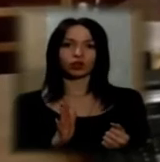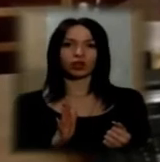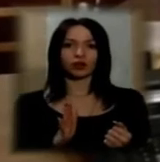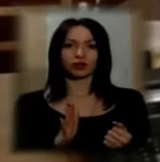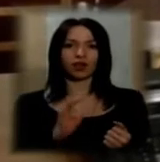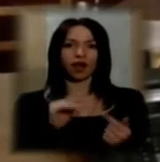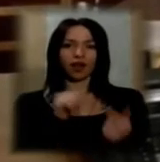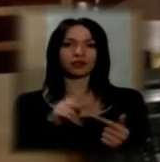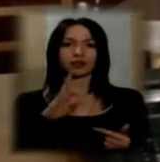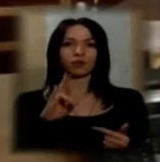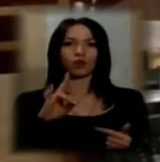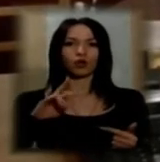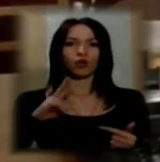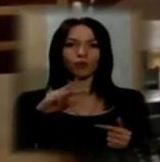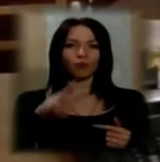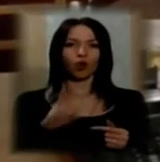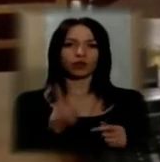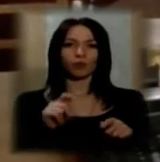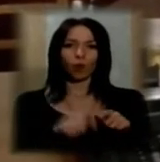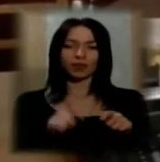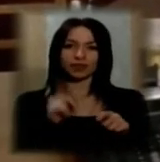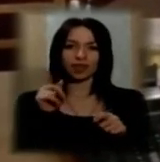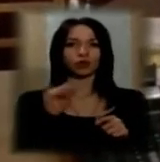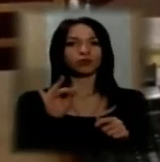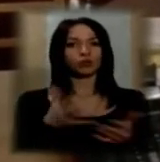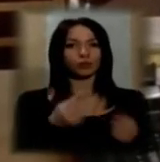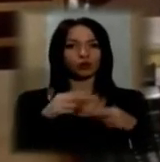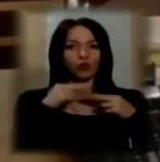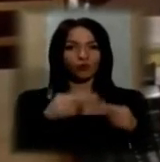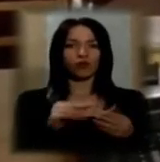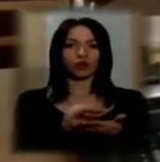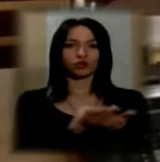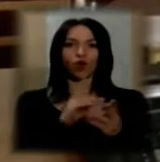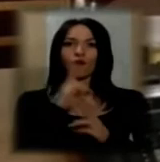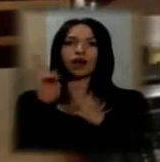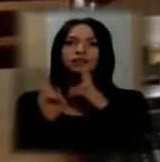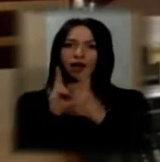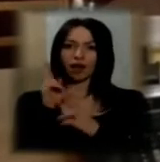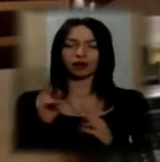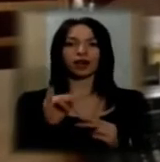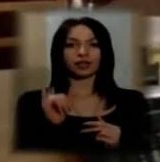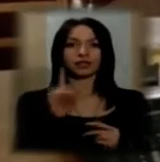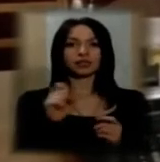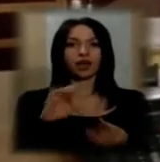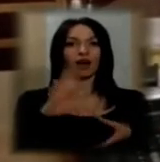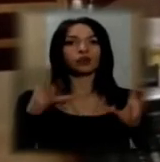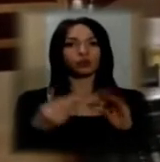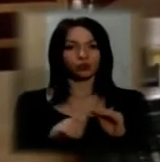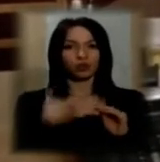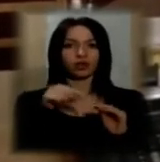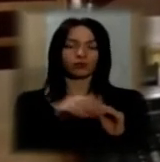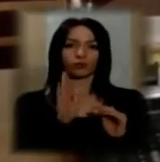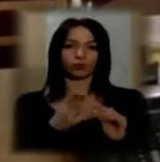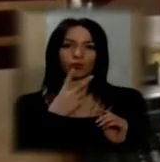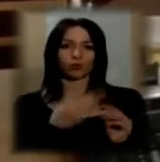антимонопольним комітетом прийнято до уваги чергова скарга. І за результатами тоді будемо бачити, до кінця,